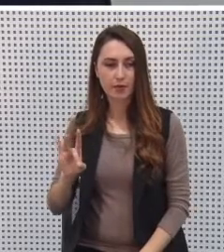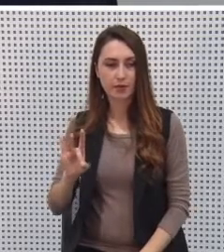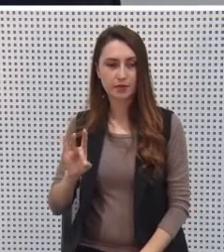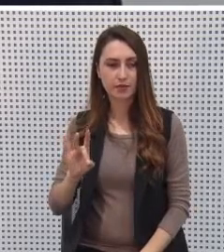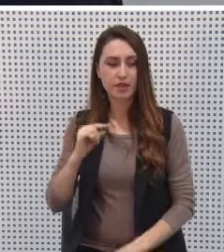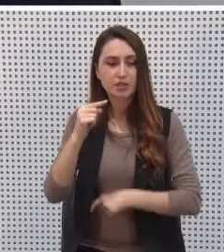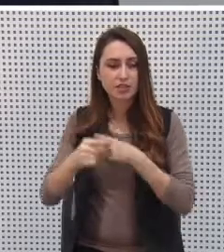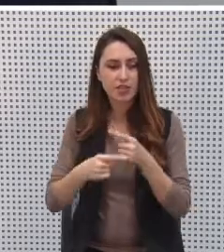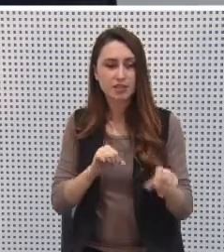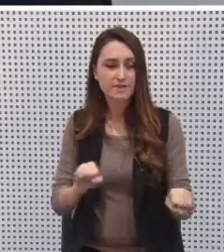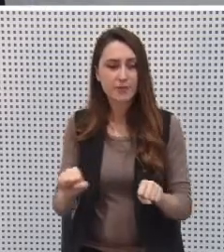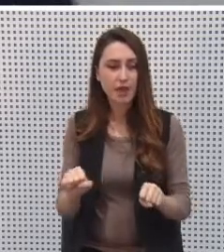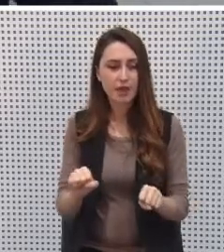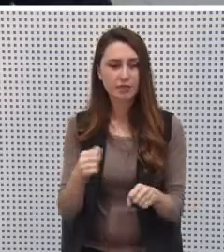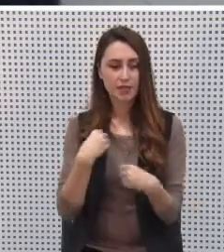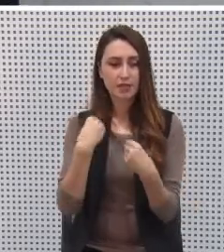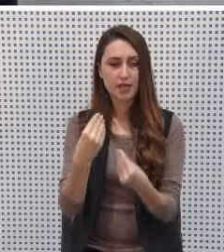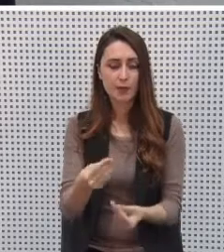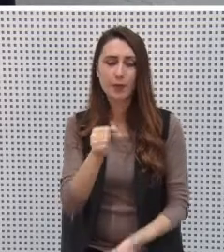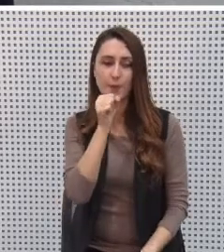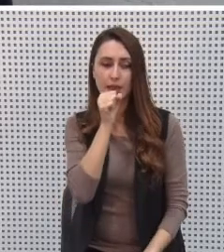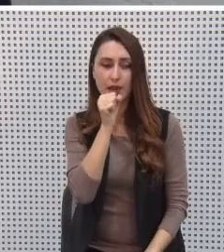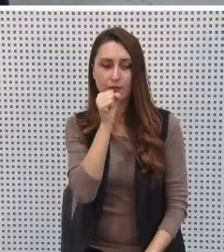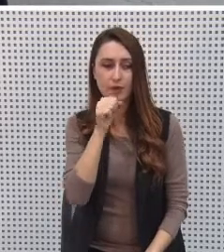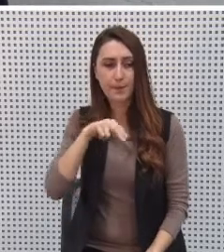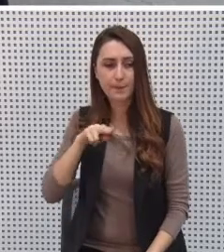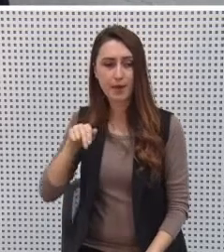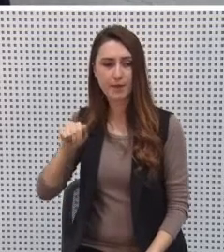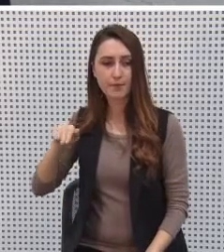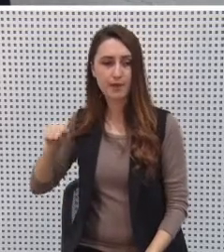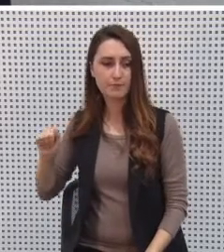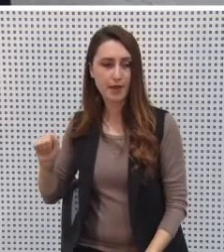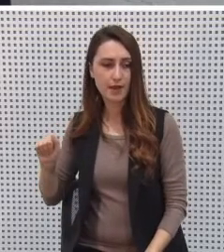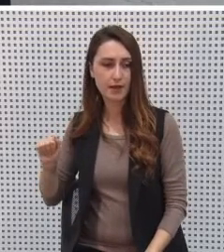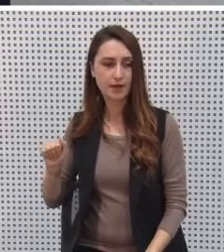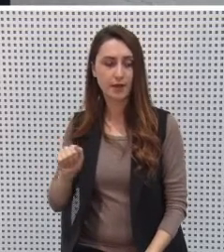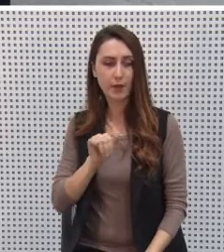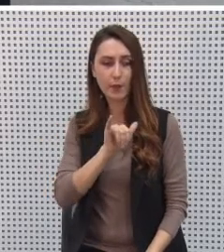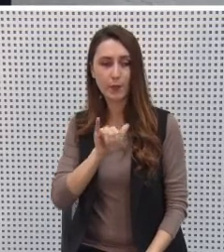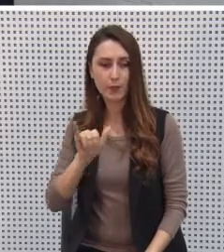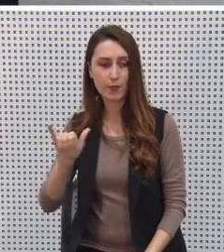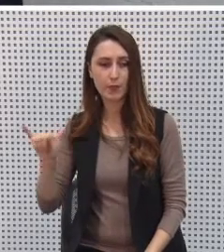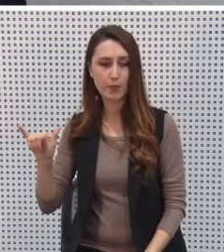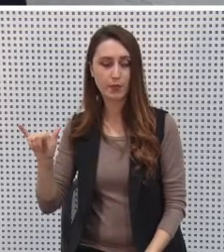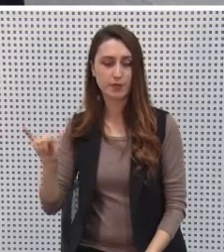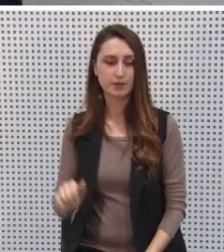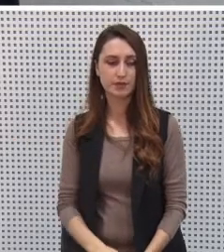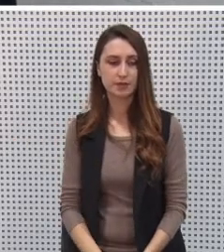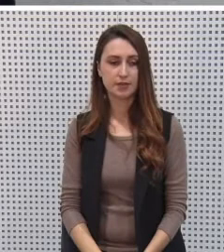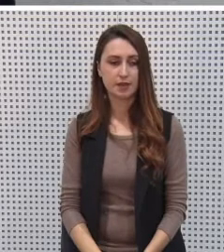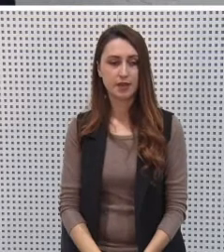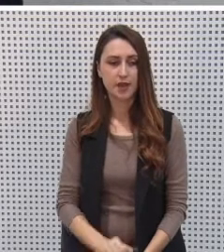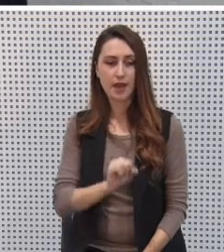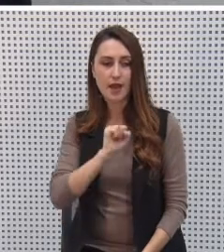ушко через вибрацию. Когда я ему даю микрофон, там па-па-па-па. Па-па-па-па.